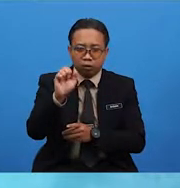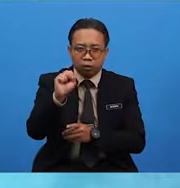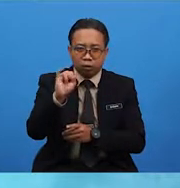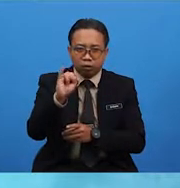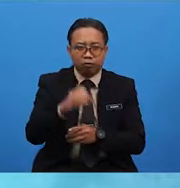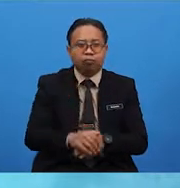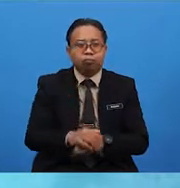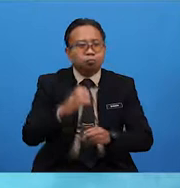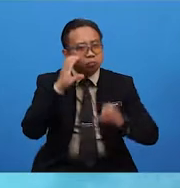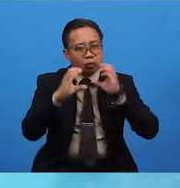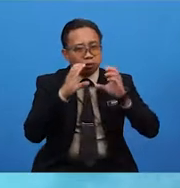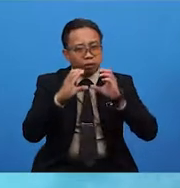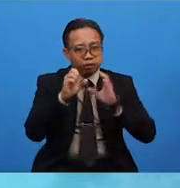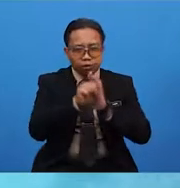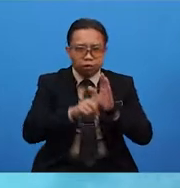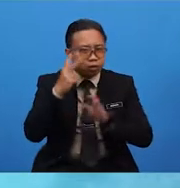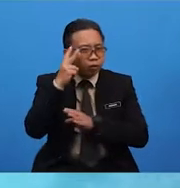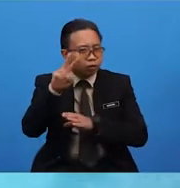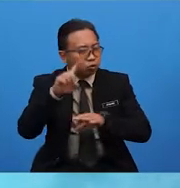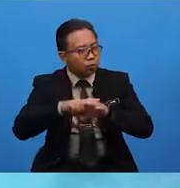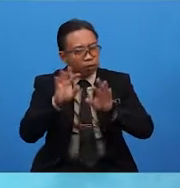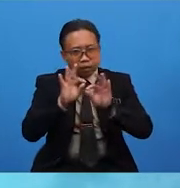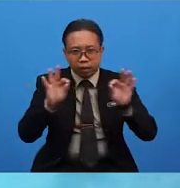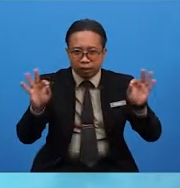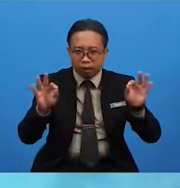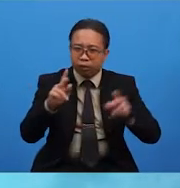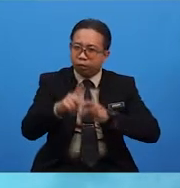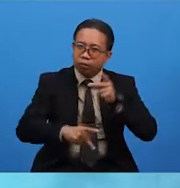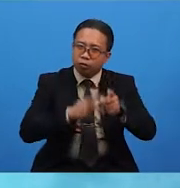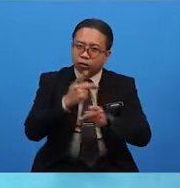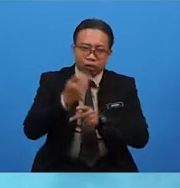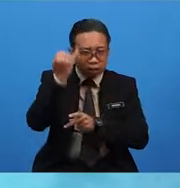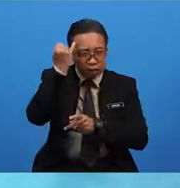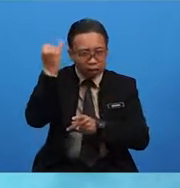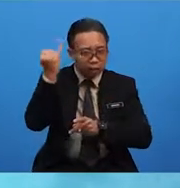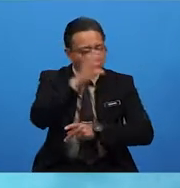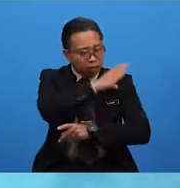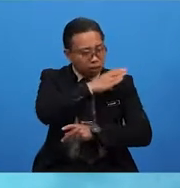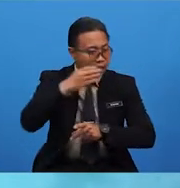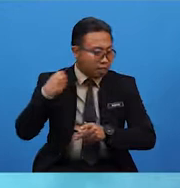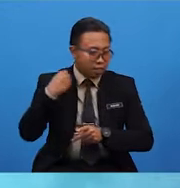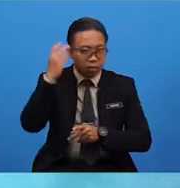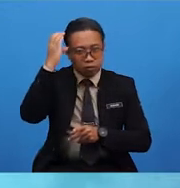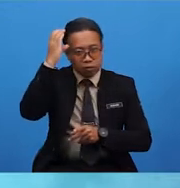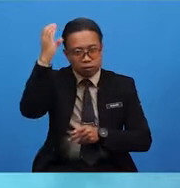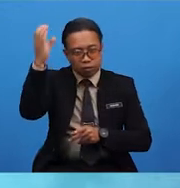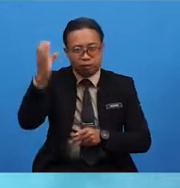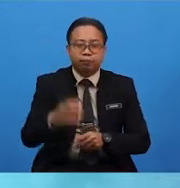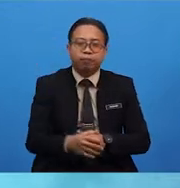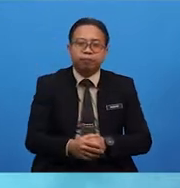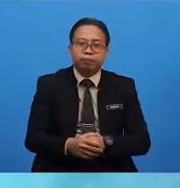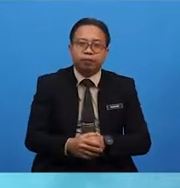interpretasi komunikasi secara visual kepada teks serta proses hijau dan konsep